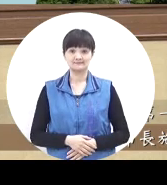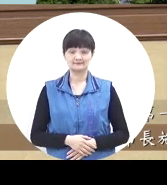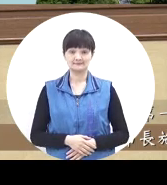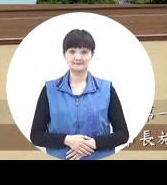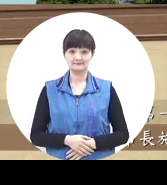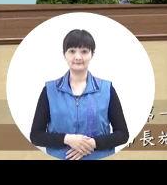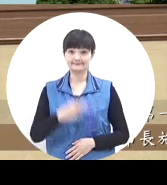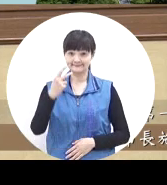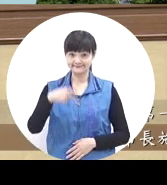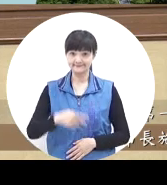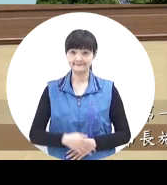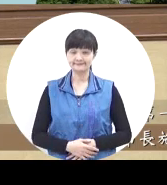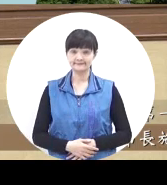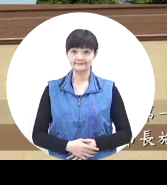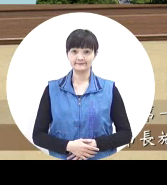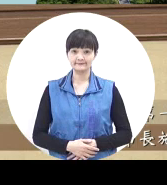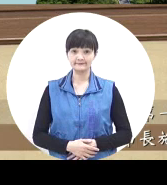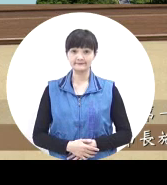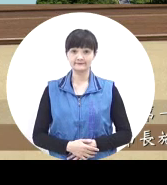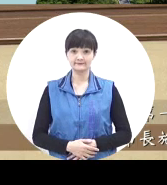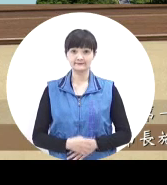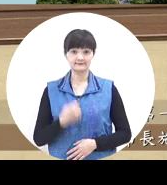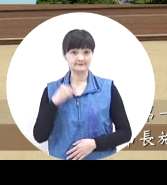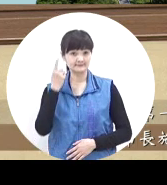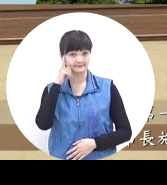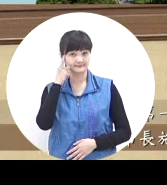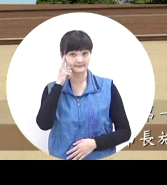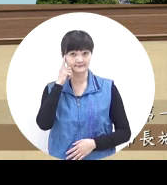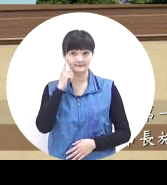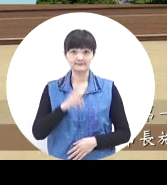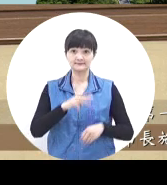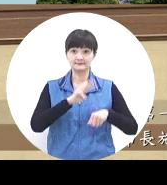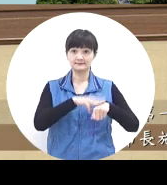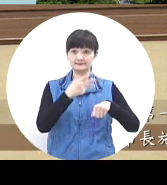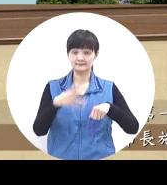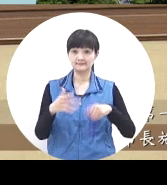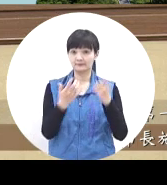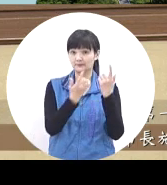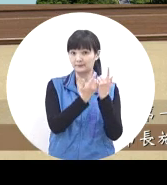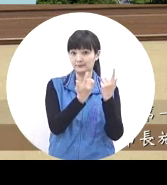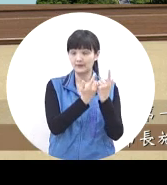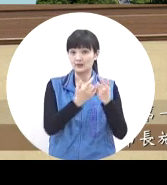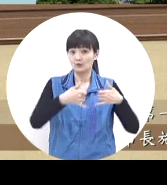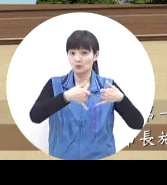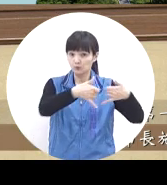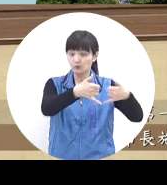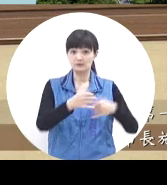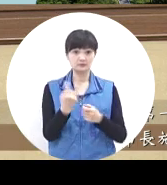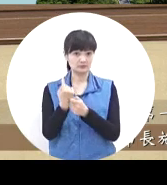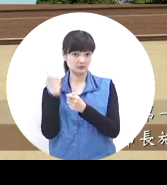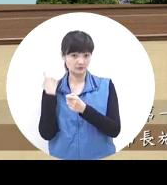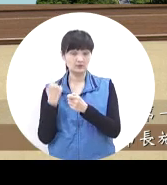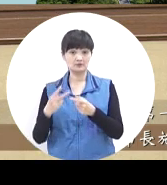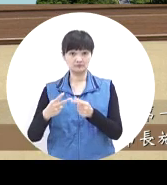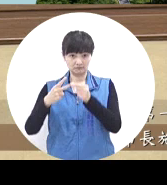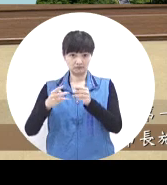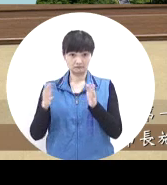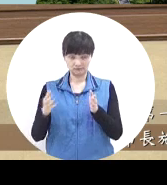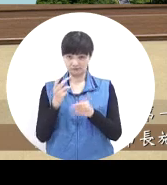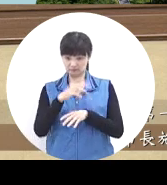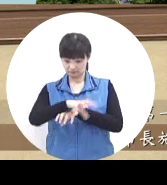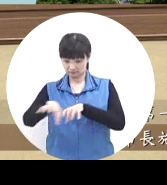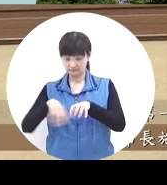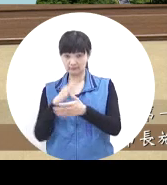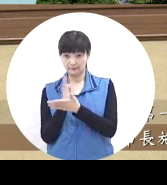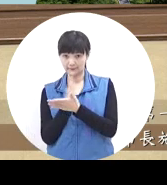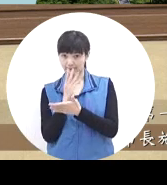还有我们争议20年的淡北道路，去年通过2阶环评，那目